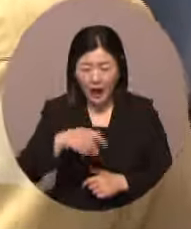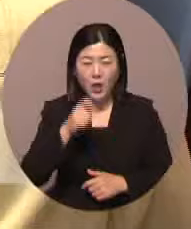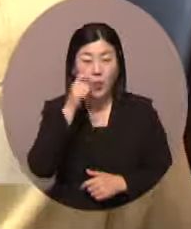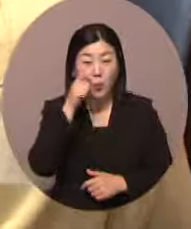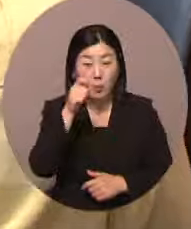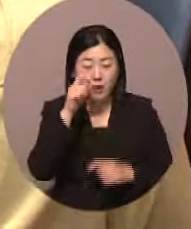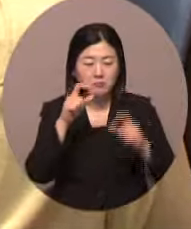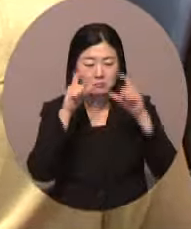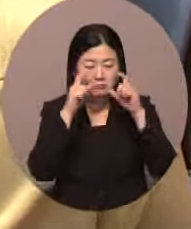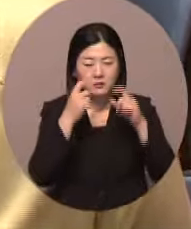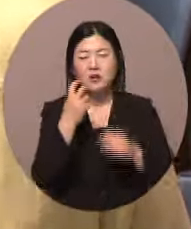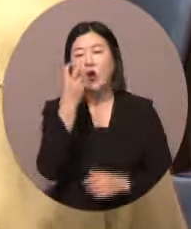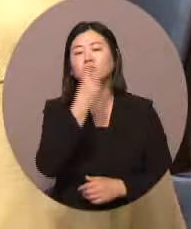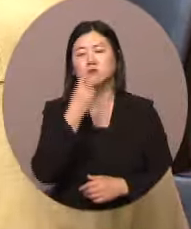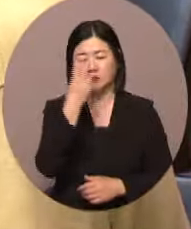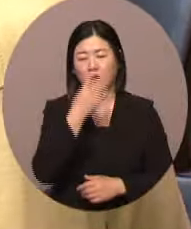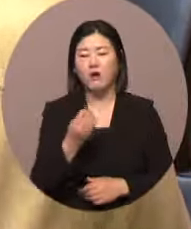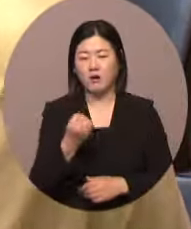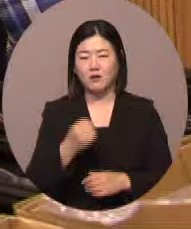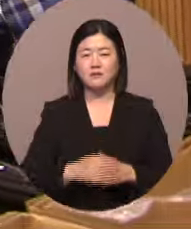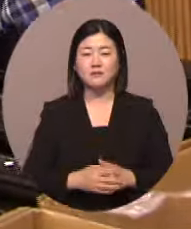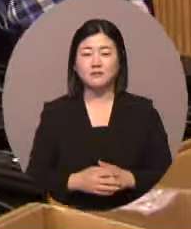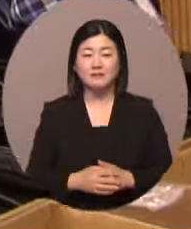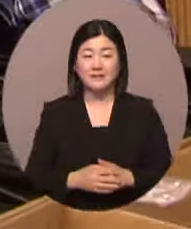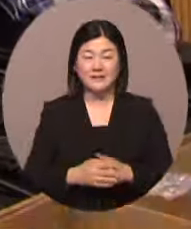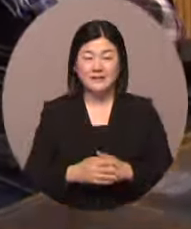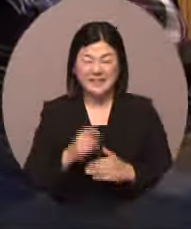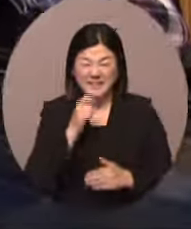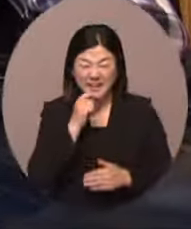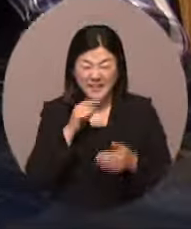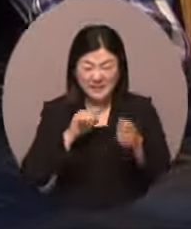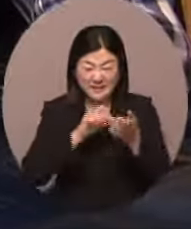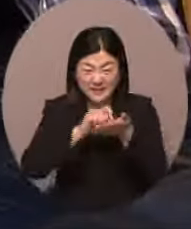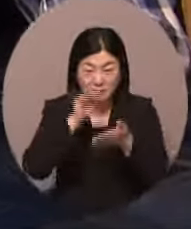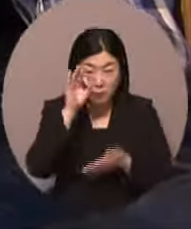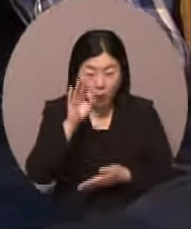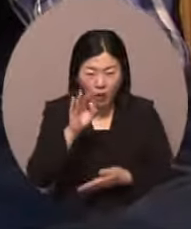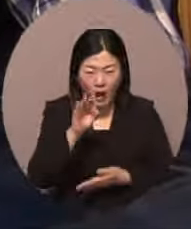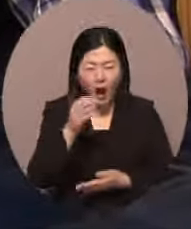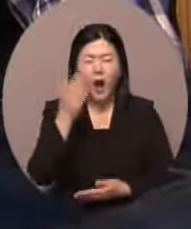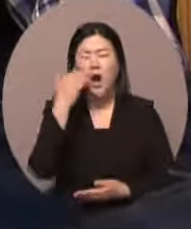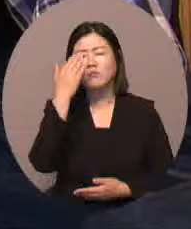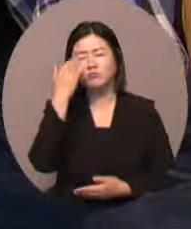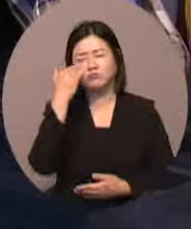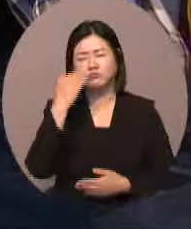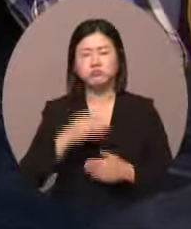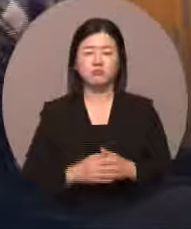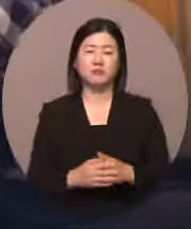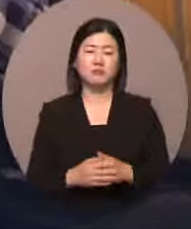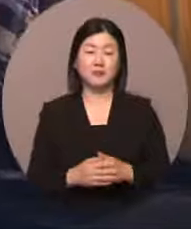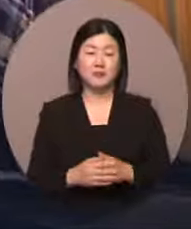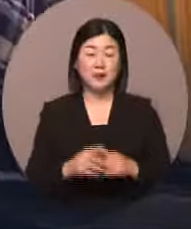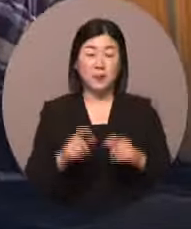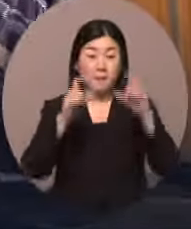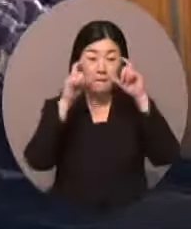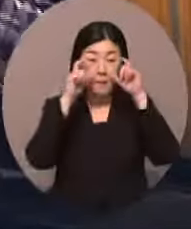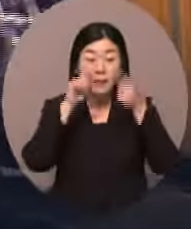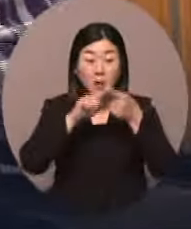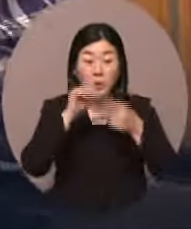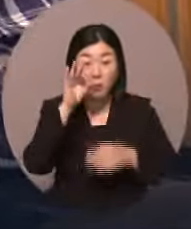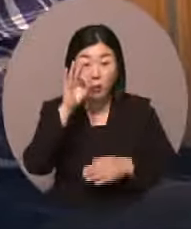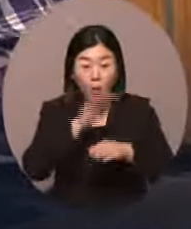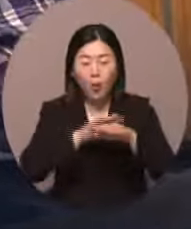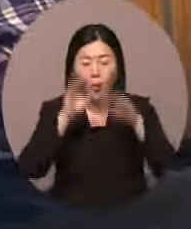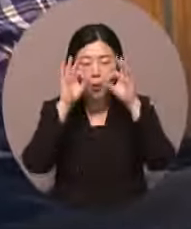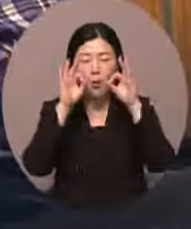돋보기도 써보며 시력을 측정합니다. 작은 글씨 보이실까요? 잘 안 보이시죠? 쓰고 그대로